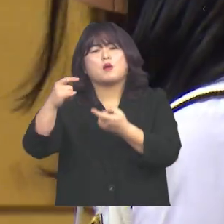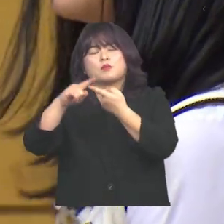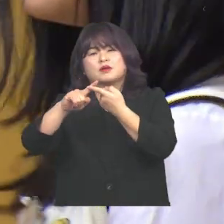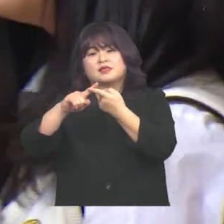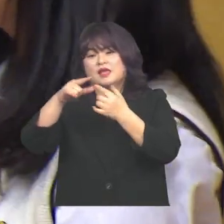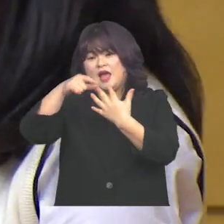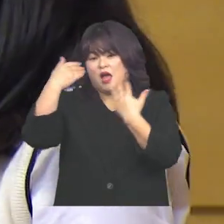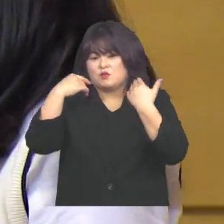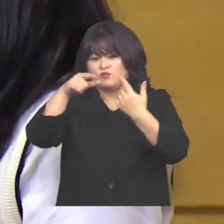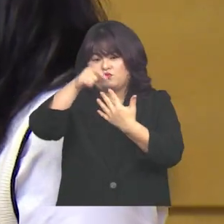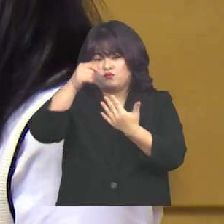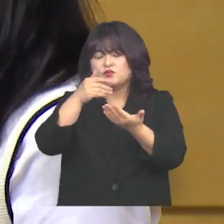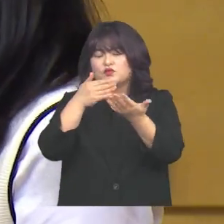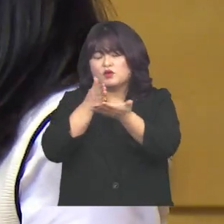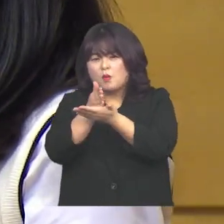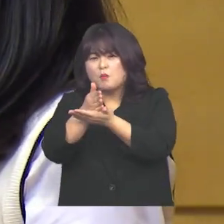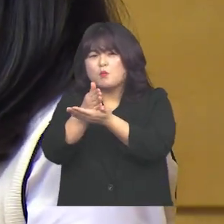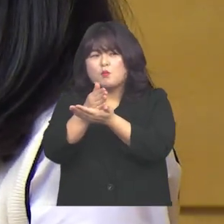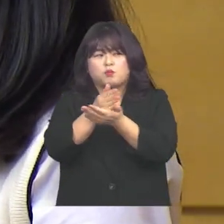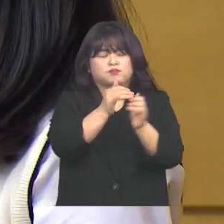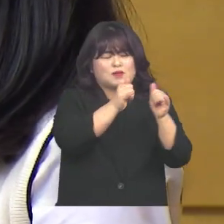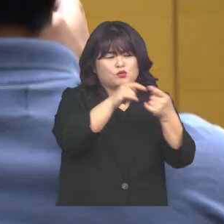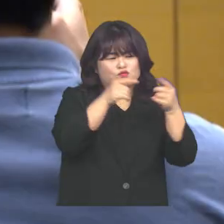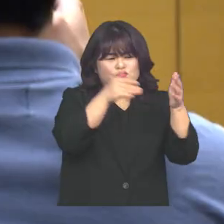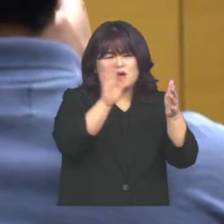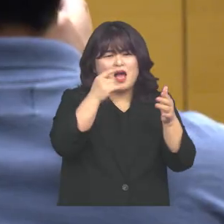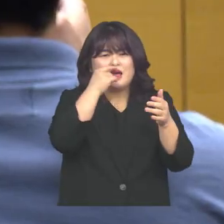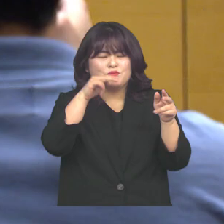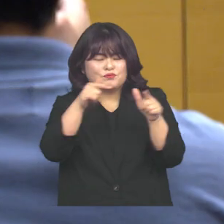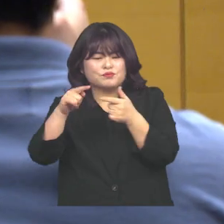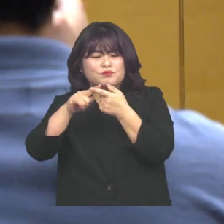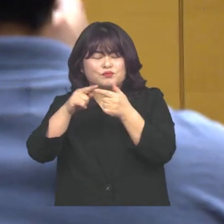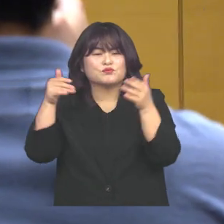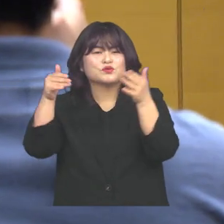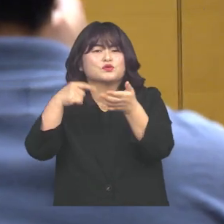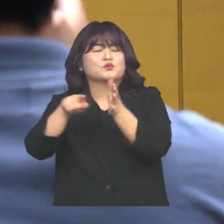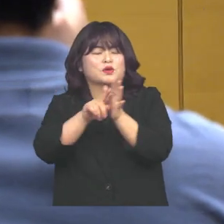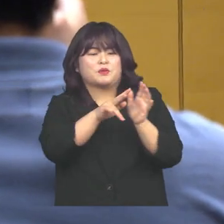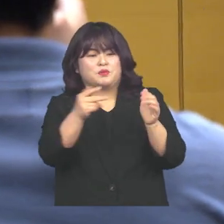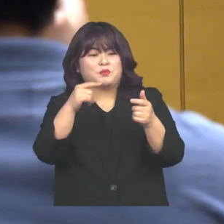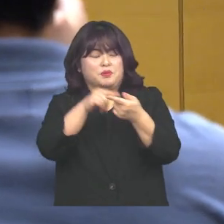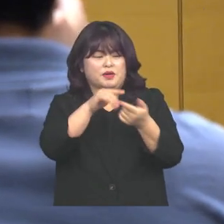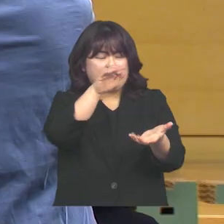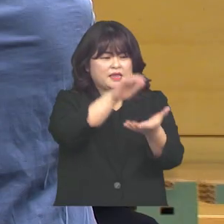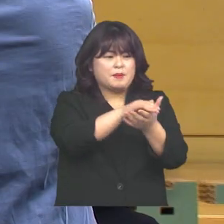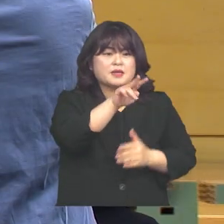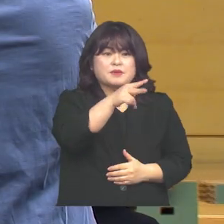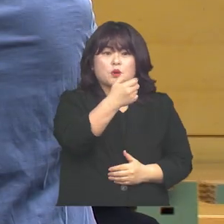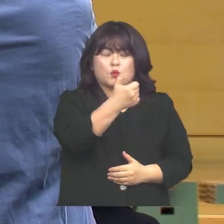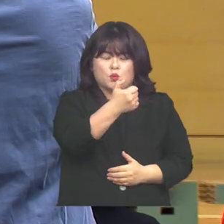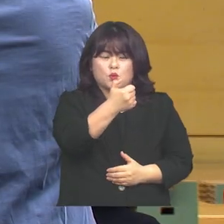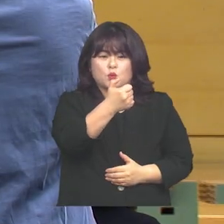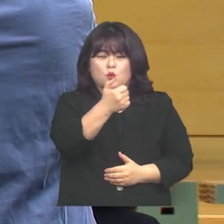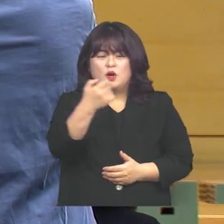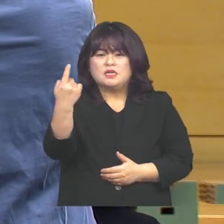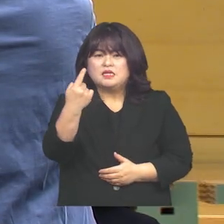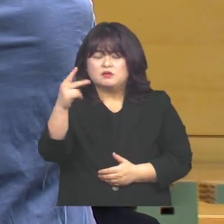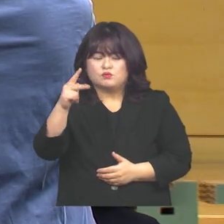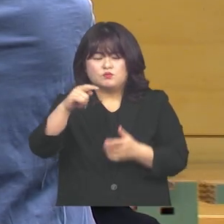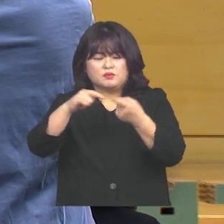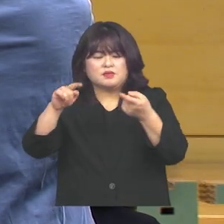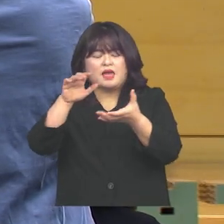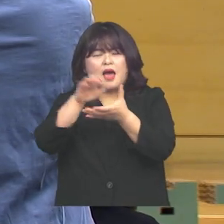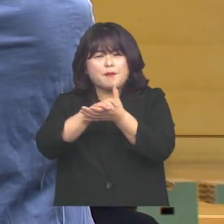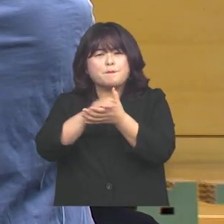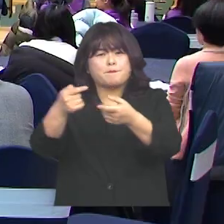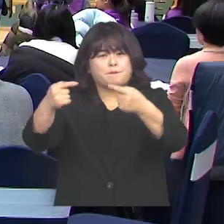9곳을 생태학교로 지정해 전문적인 생태 전환 교육을 지원해 왔으며 총 250학급, 6,785명의